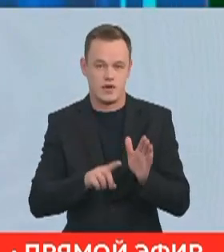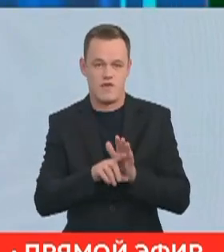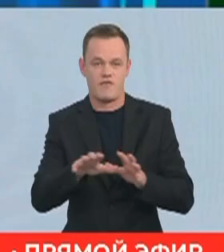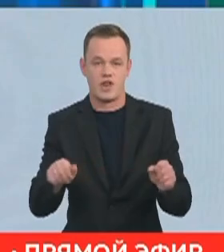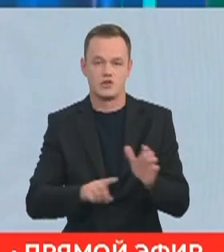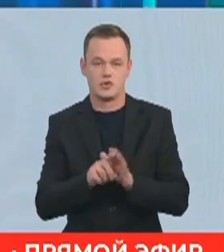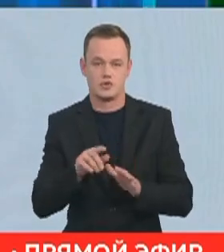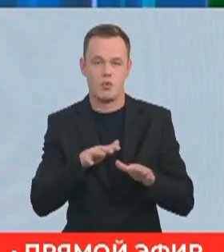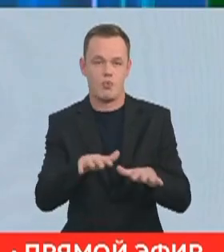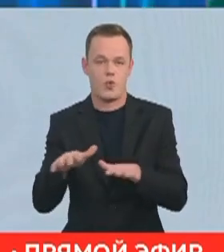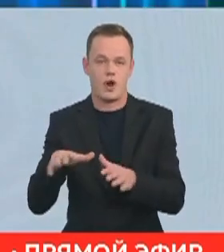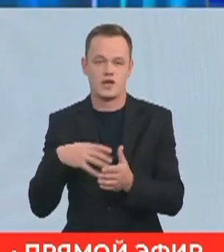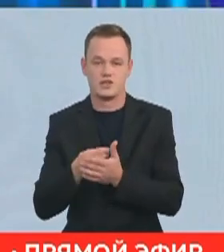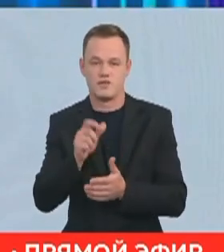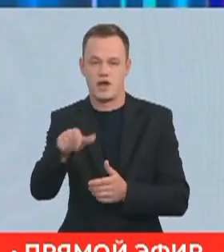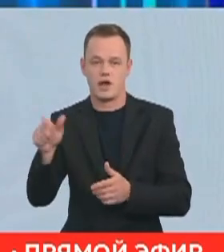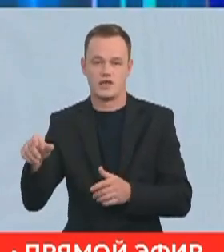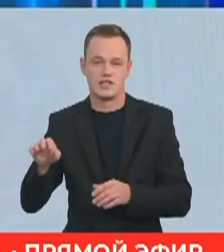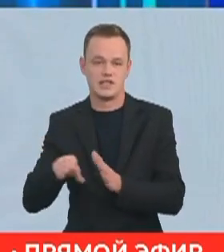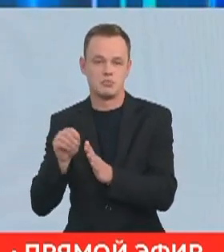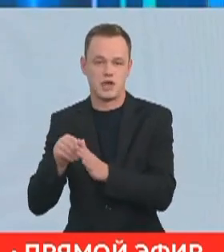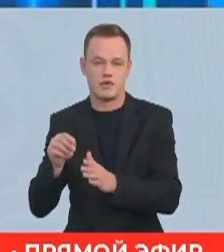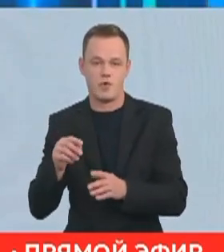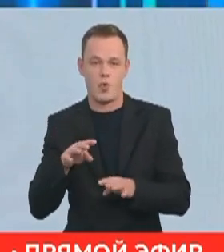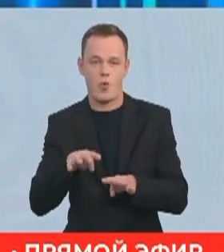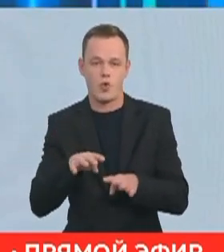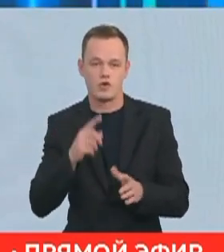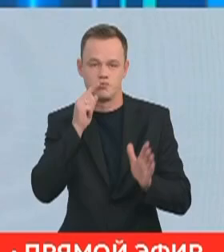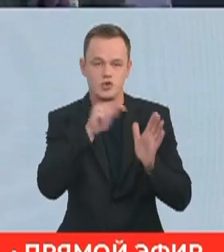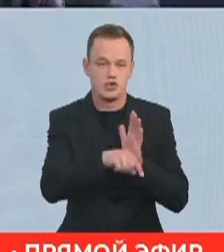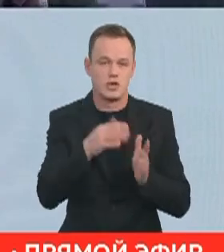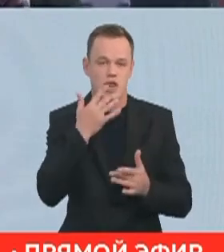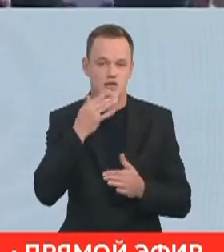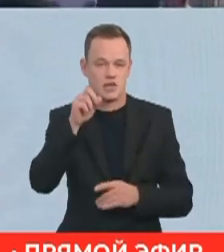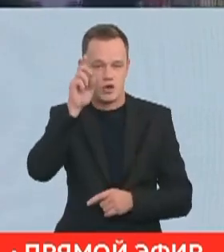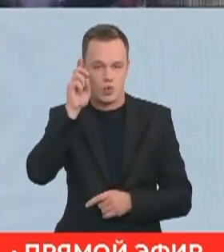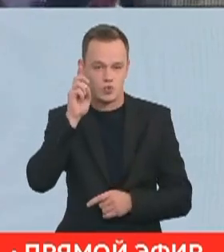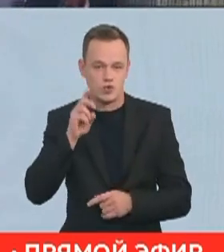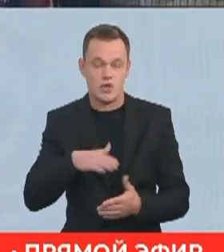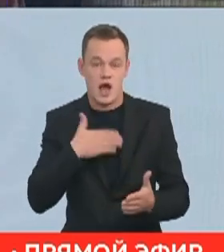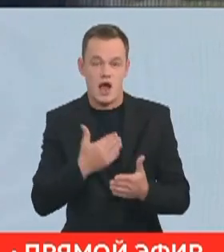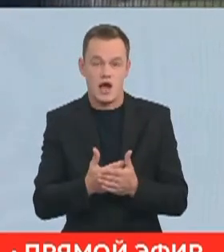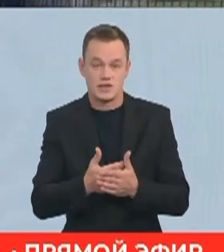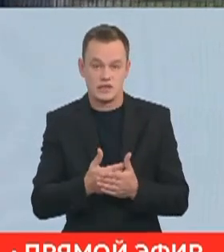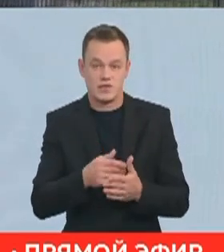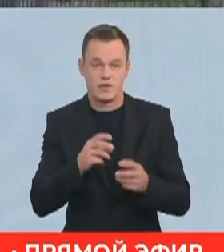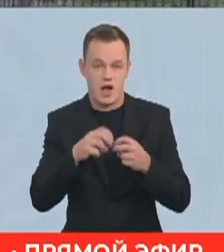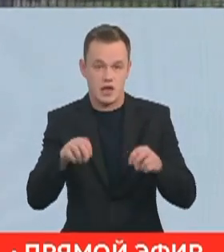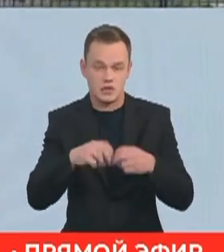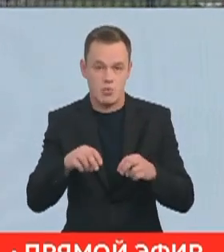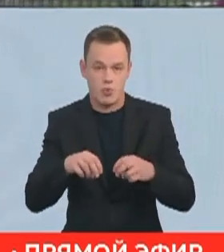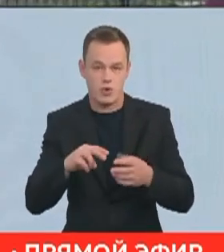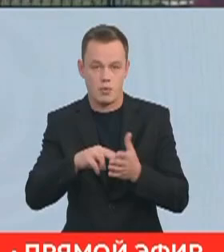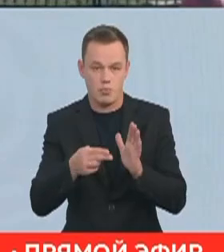открыто запугивать своих избирателей угрозами вмешательства иностранных государств. В активной фазе и разработка